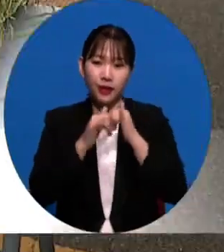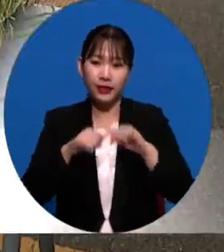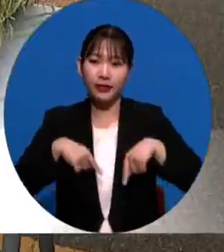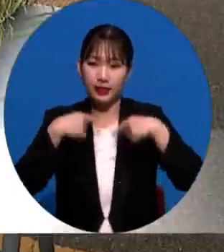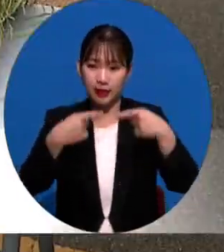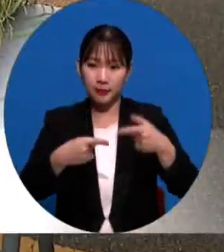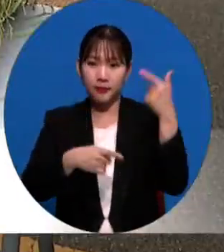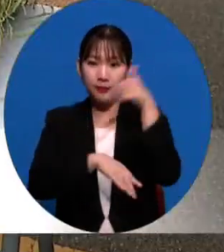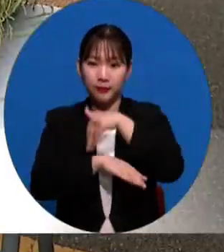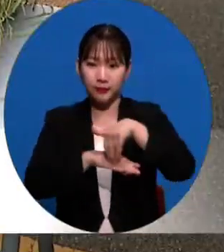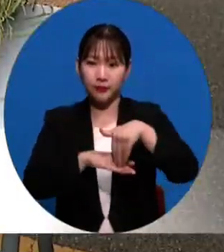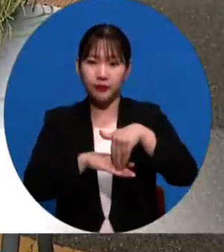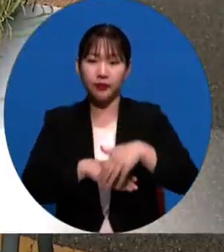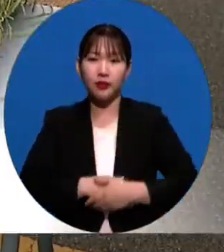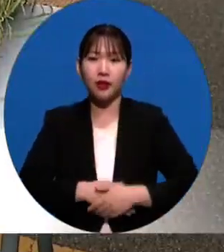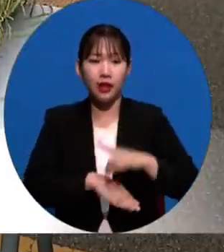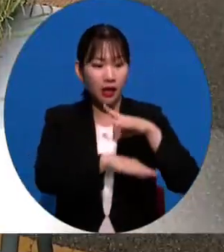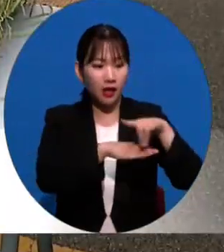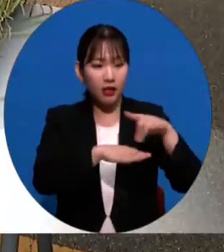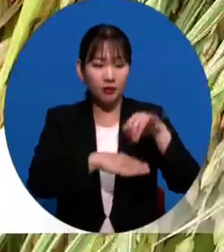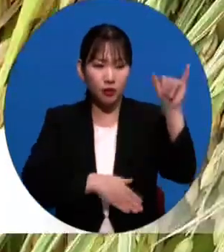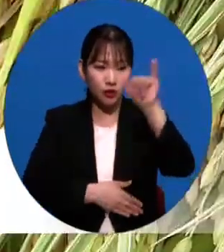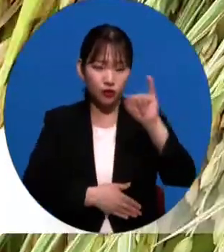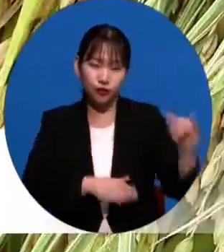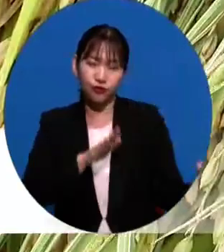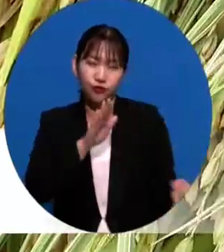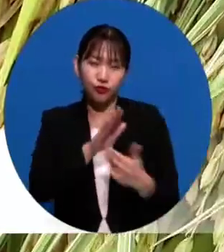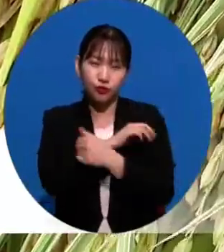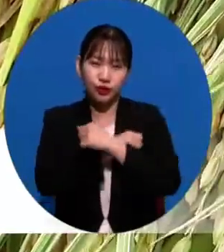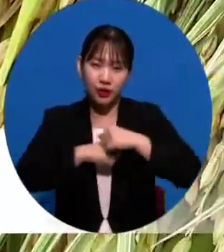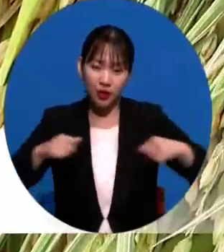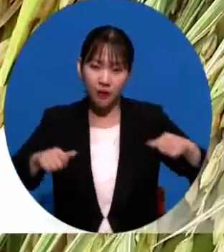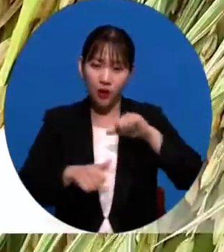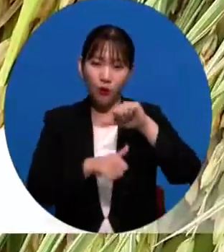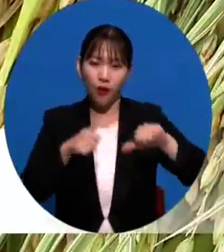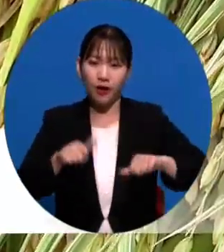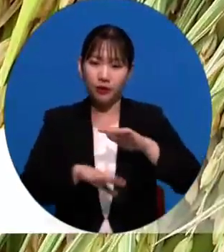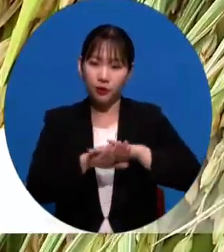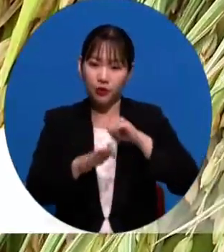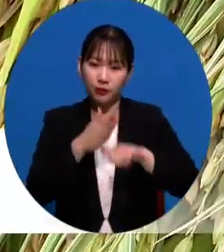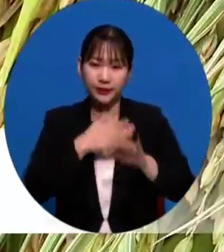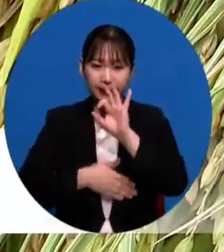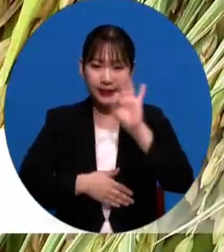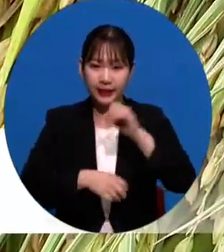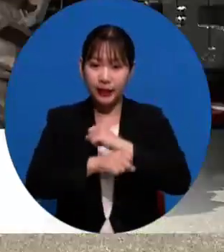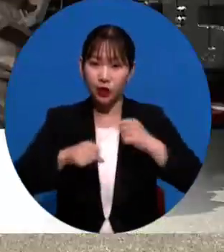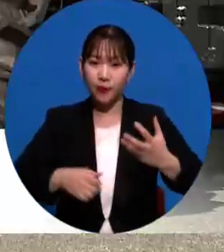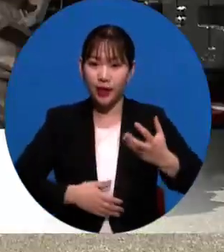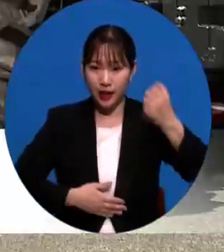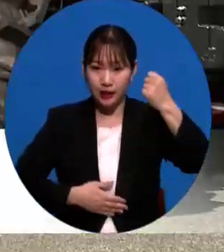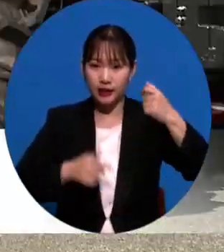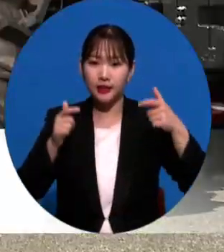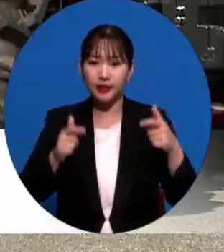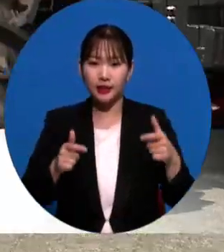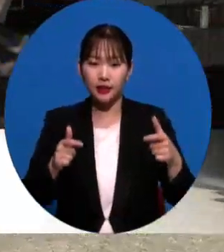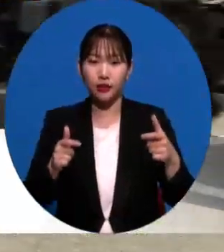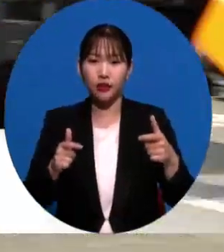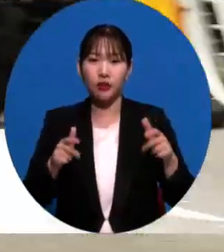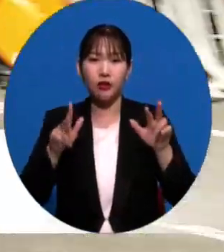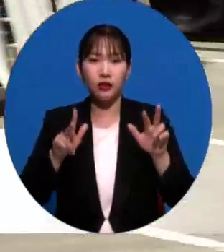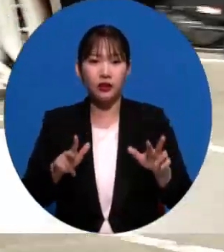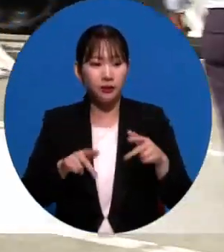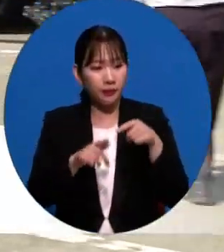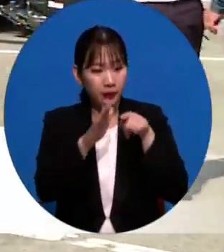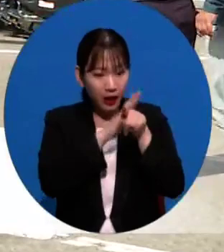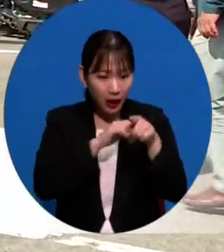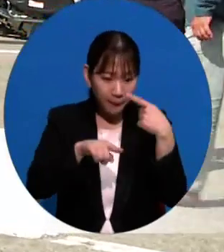참가할 예정입니다. 해남군은 전국 최대 규모의 친환경 농산물 인증 면적을 보유한 농업군으로 현지